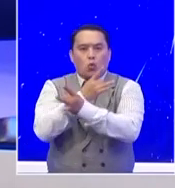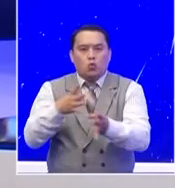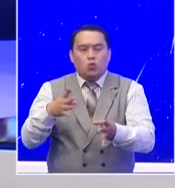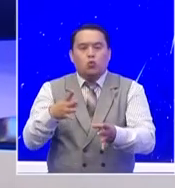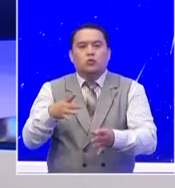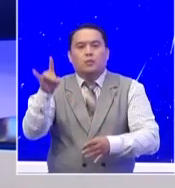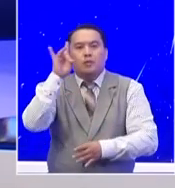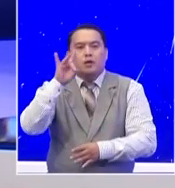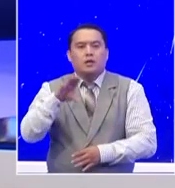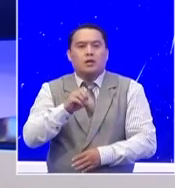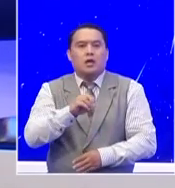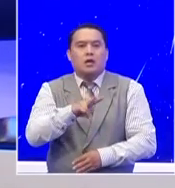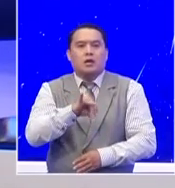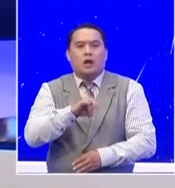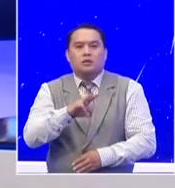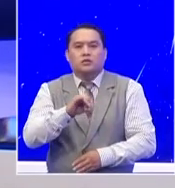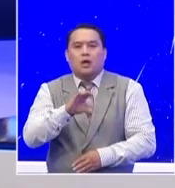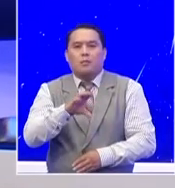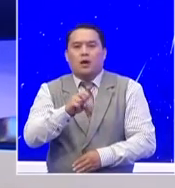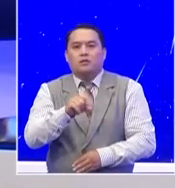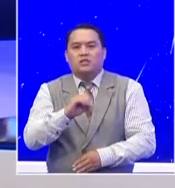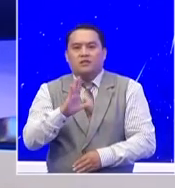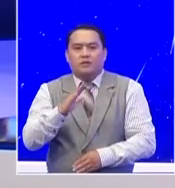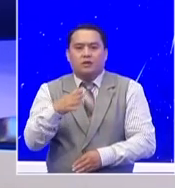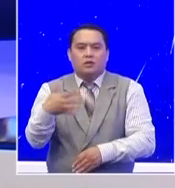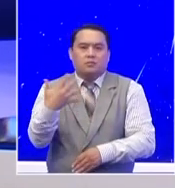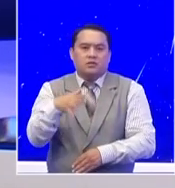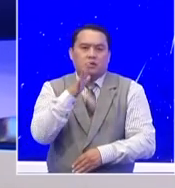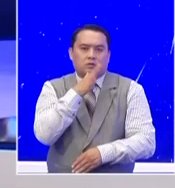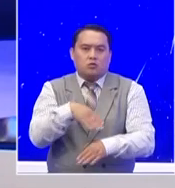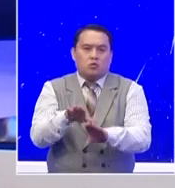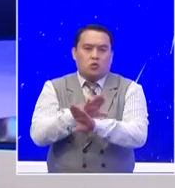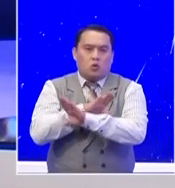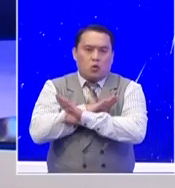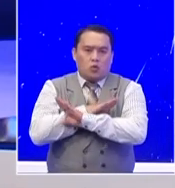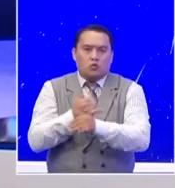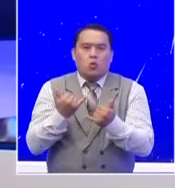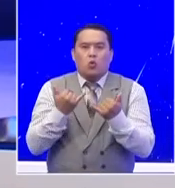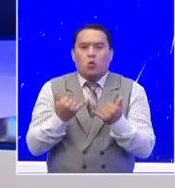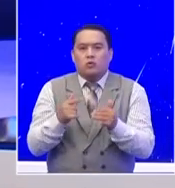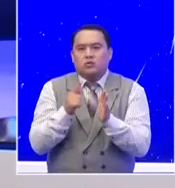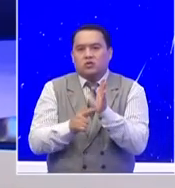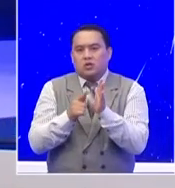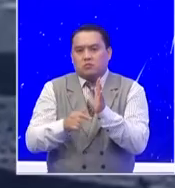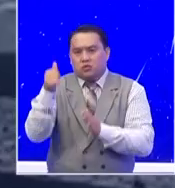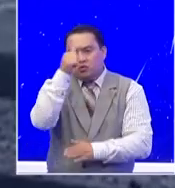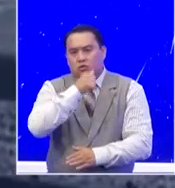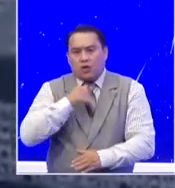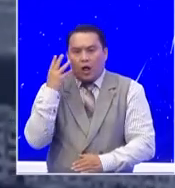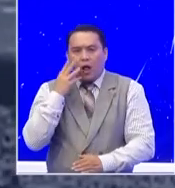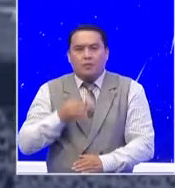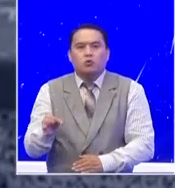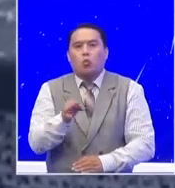Ерлан Стамғазиев 50 жасқа қараған шағында шарық дүниемен қоштасты. Ерлан Өмірәліұлы 1970